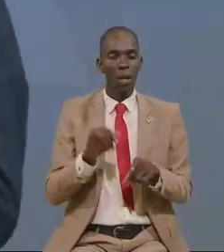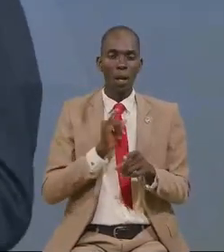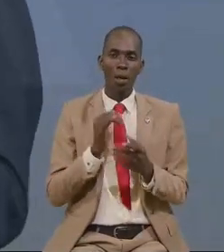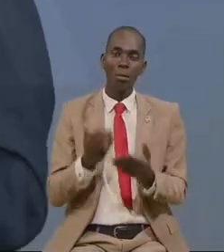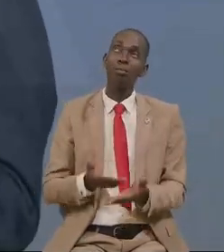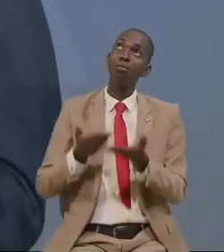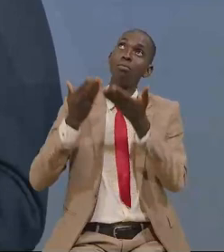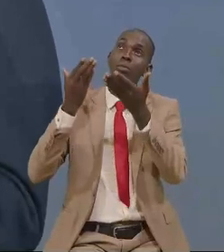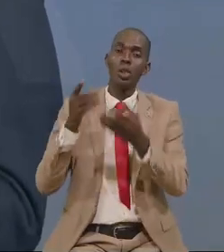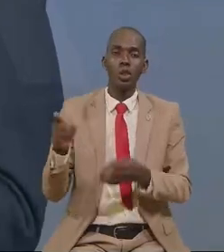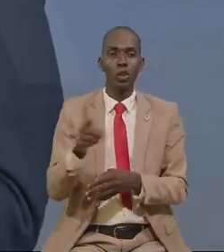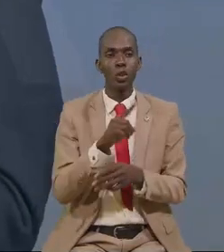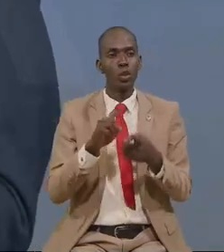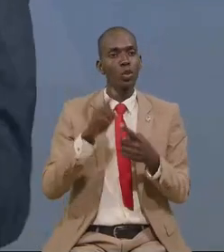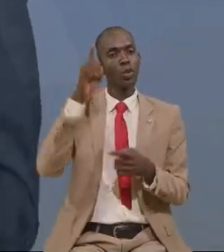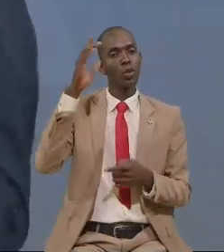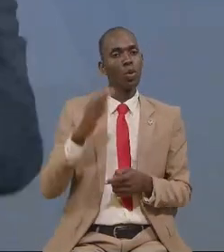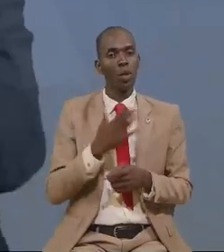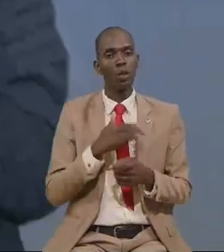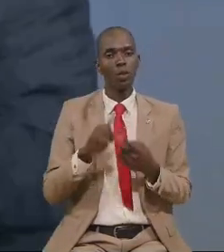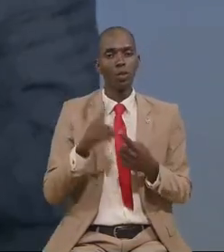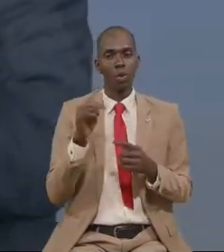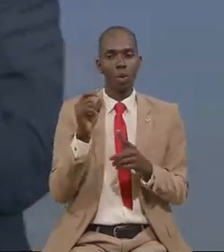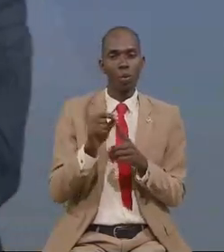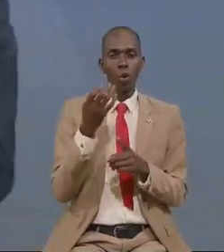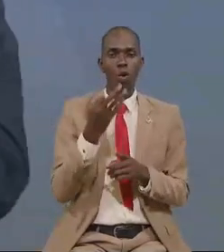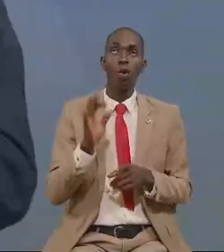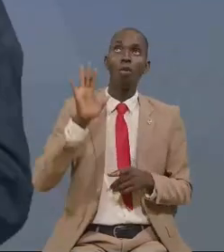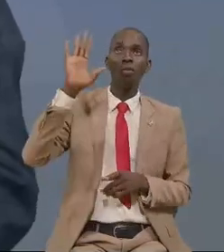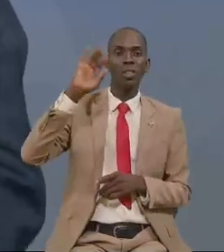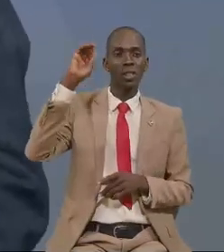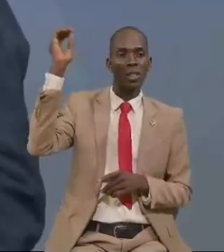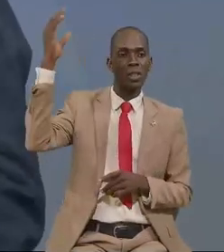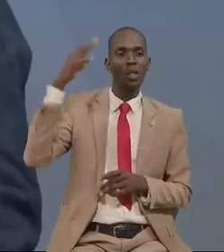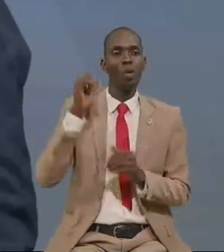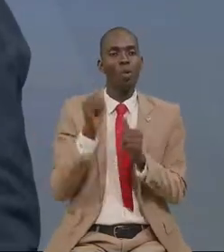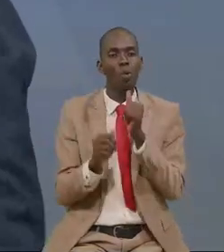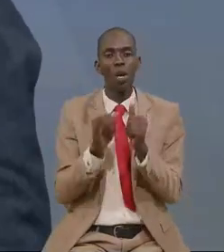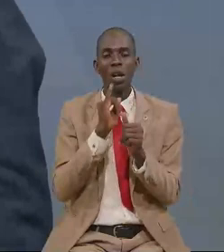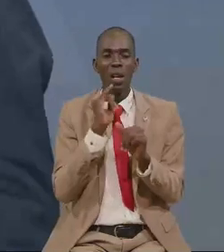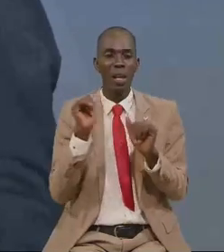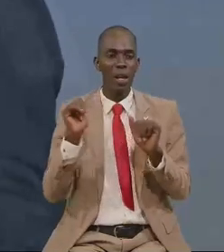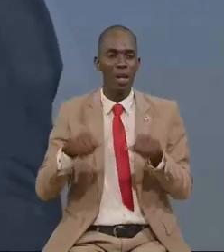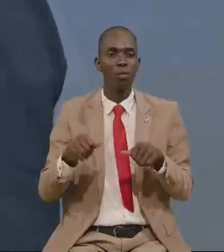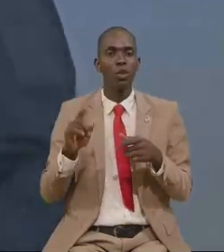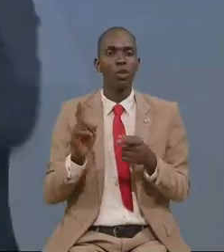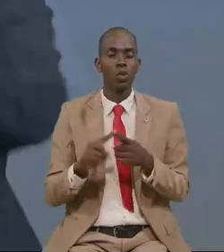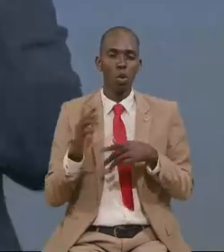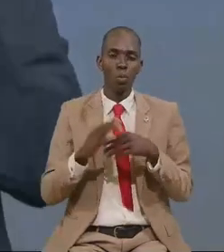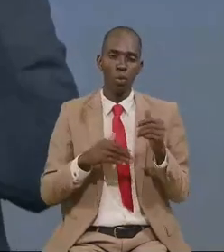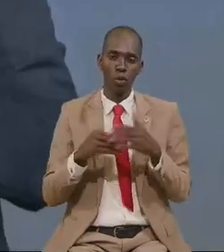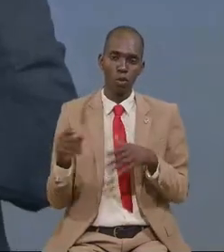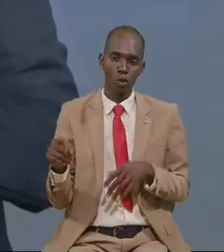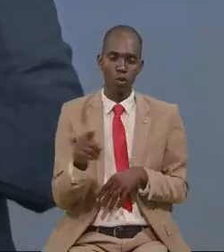à Dieu et à la parole de sa grâce, à celui qui peut édifier et